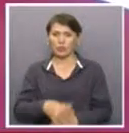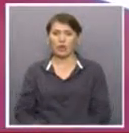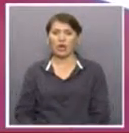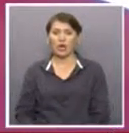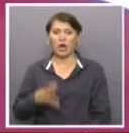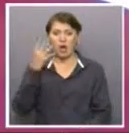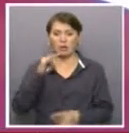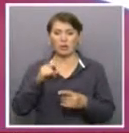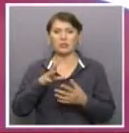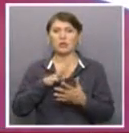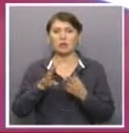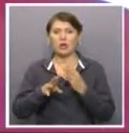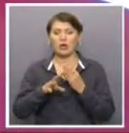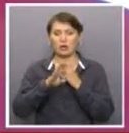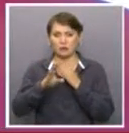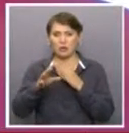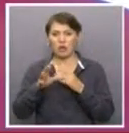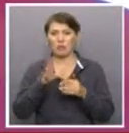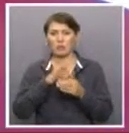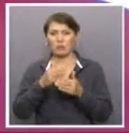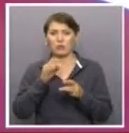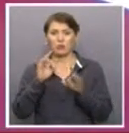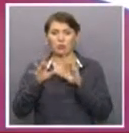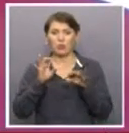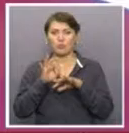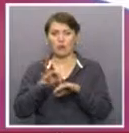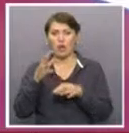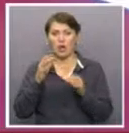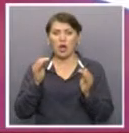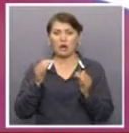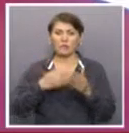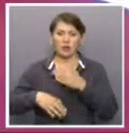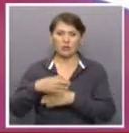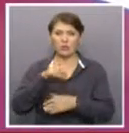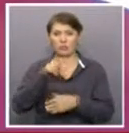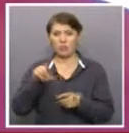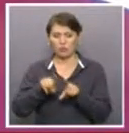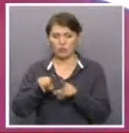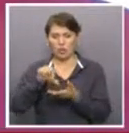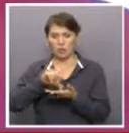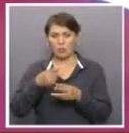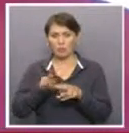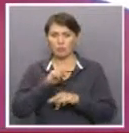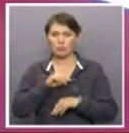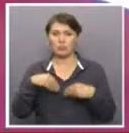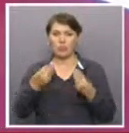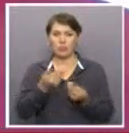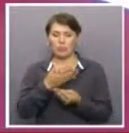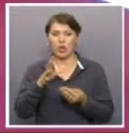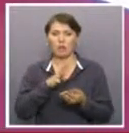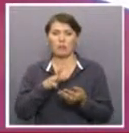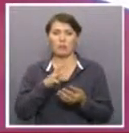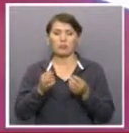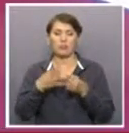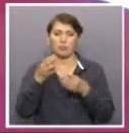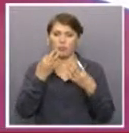Алматыда кезекті рет бос орындар жәрменкесі өтті. Бұл жылғы шараға мүмкіндігі шектеулі жандар да қатысты. Жұмыс берушілер осы санаттағы жұмыскерлерге бір